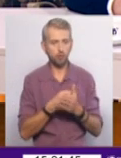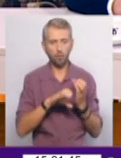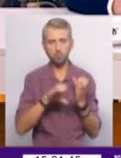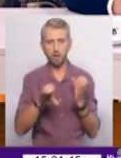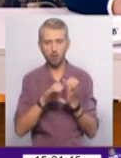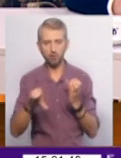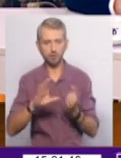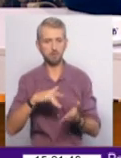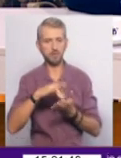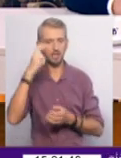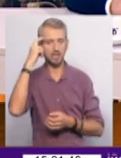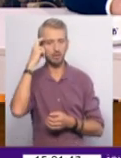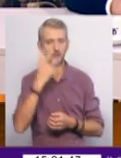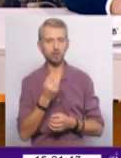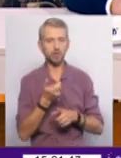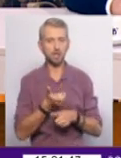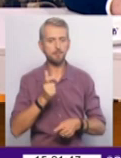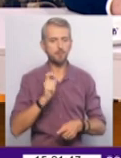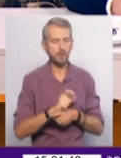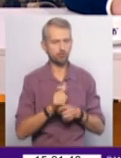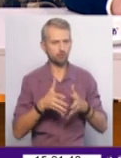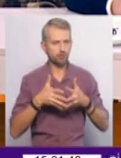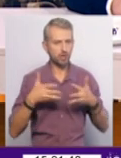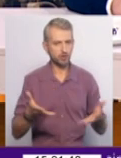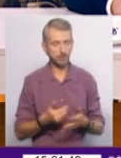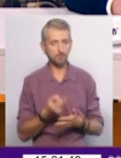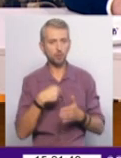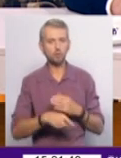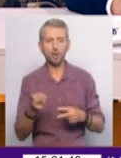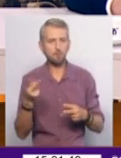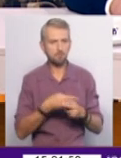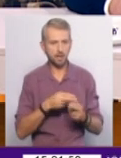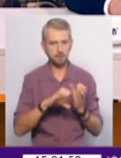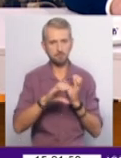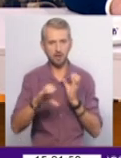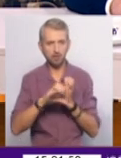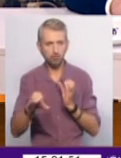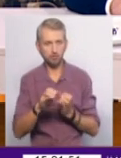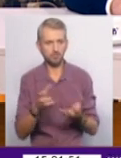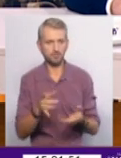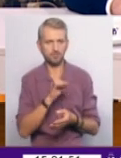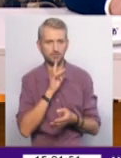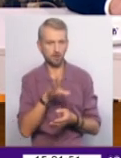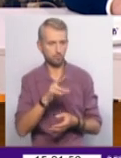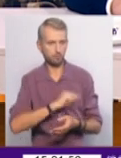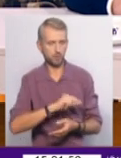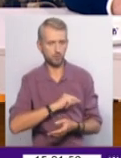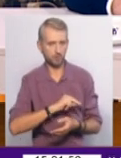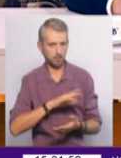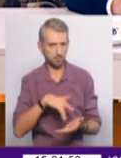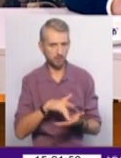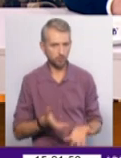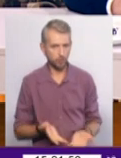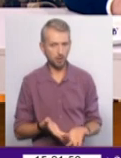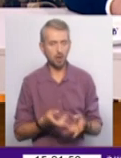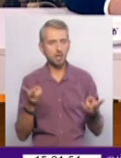Києва ще більш ширше, тому що без мереж не буде можливості функціонувати місту.